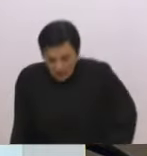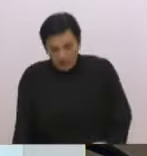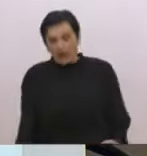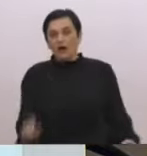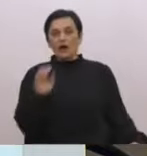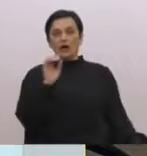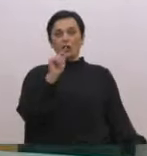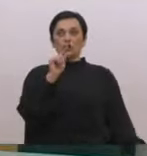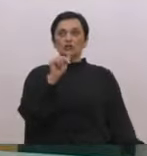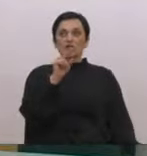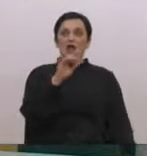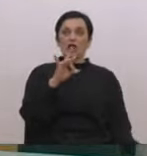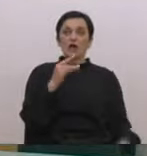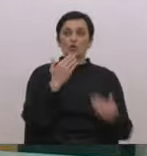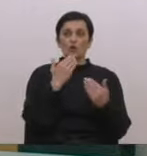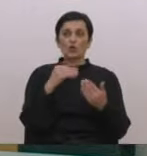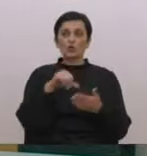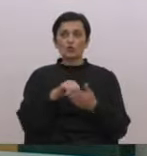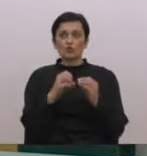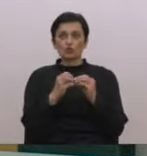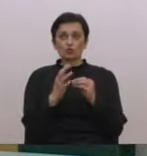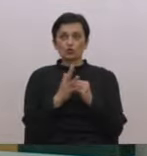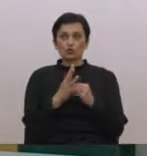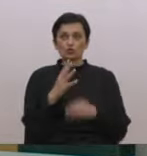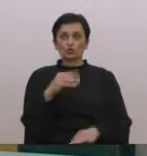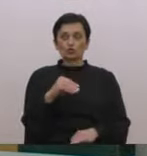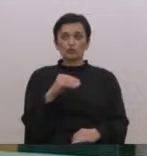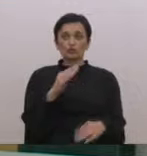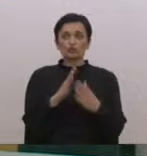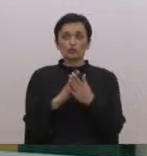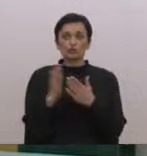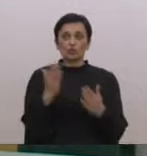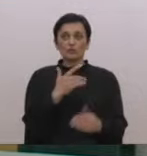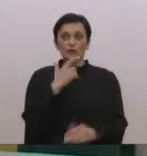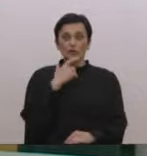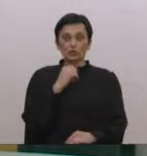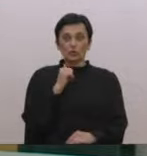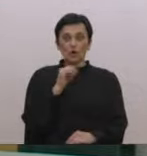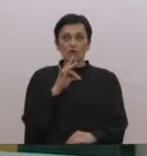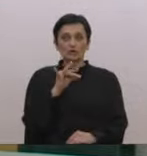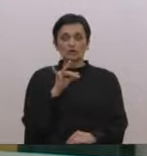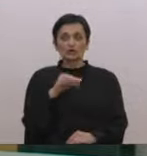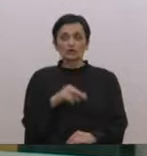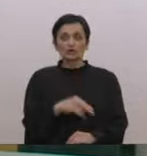Arcil Tala Pazze, Balogam, Sulevit, Hutmetic, Hutmetic, Hutmetic, Hutmetic, Hutmetic, Hutmetic, Hutmetic, Hutmetic,